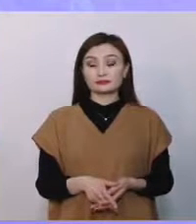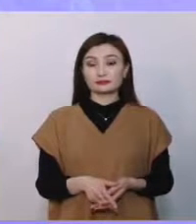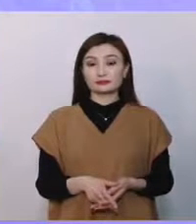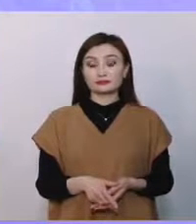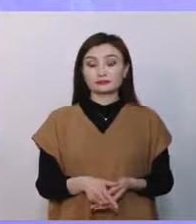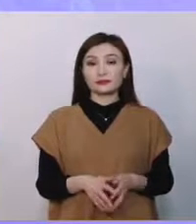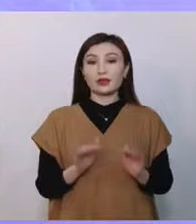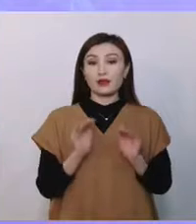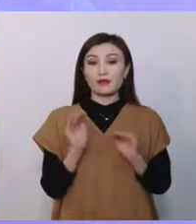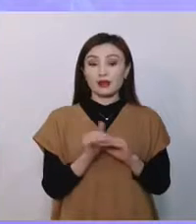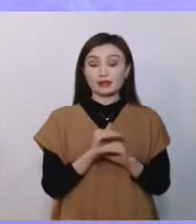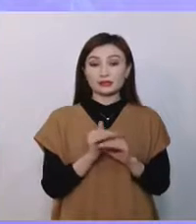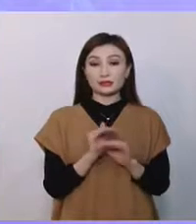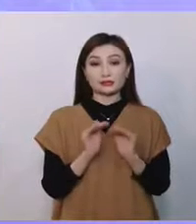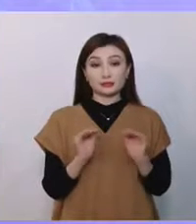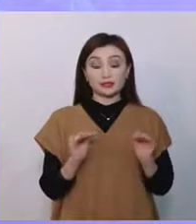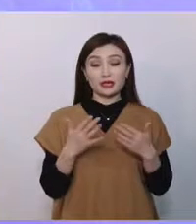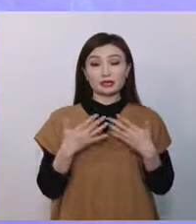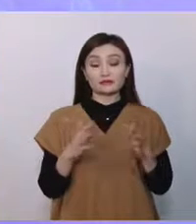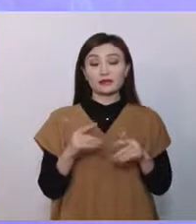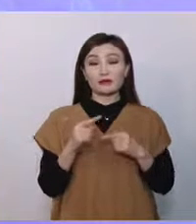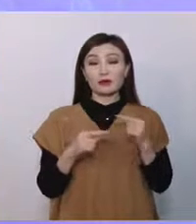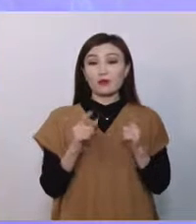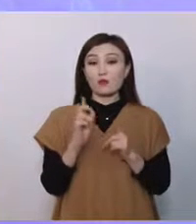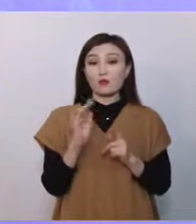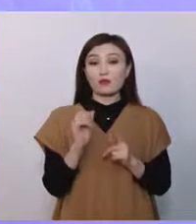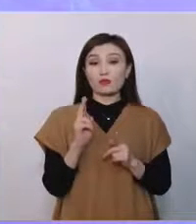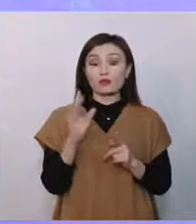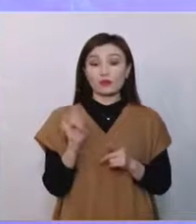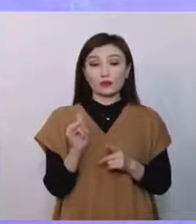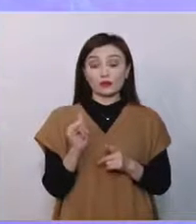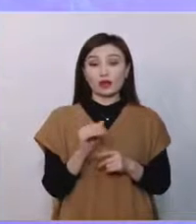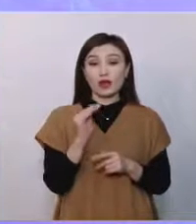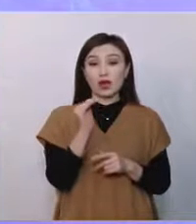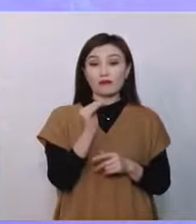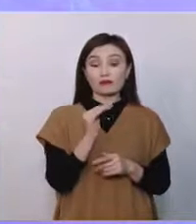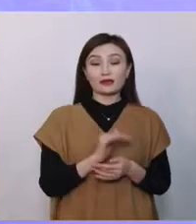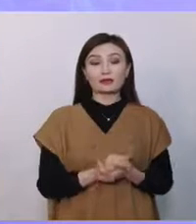молодцы ребята открываем следующую букву f